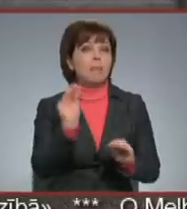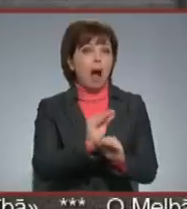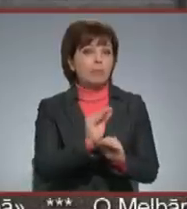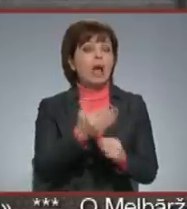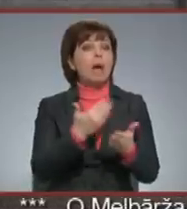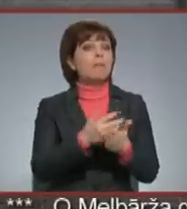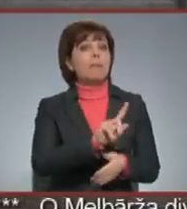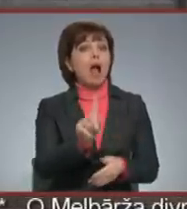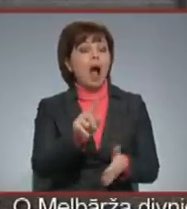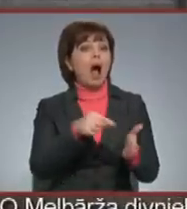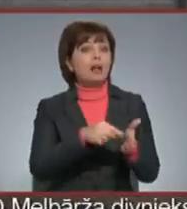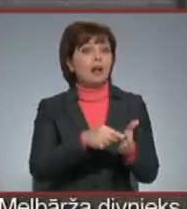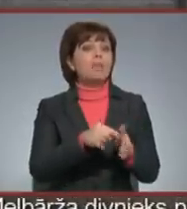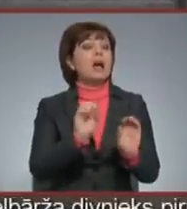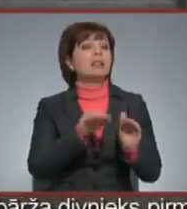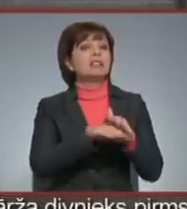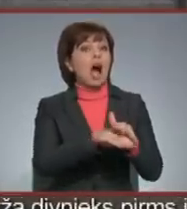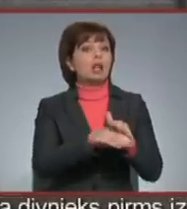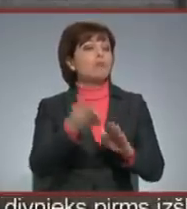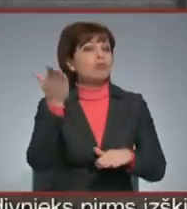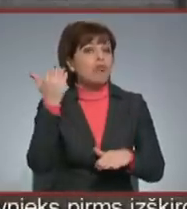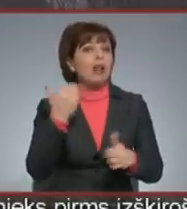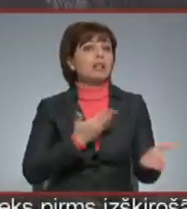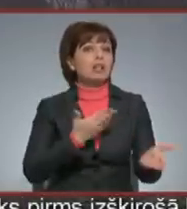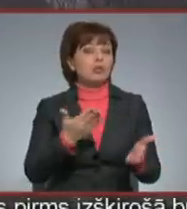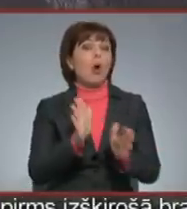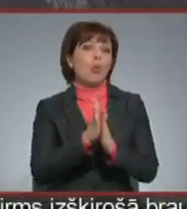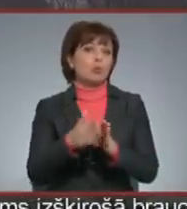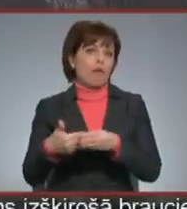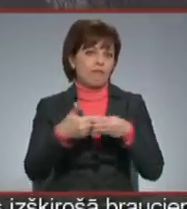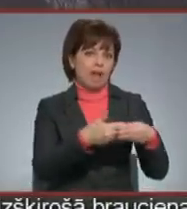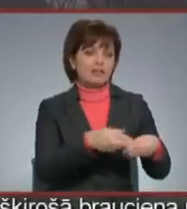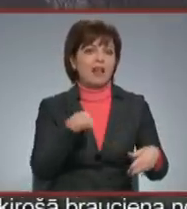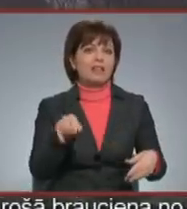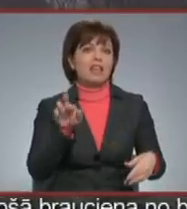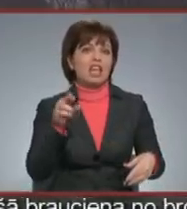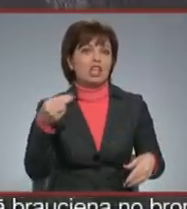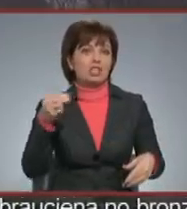ir saglabājušās senas slēpes, nu tās var vest uz Tirzu. Aiga Vendeliņa, Arturs Gruzdiņš, Vidzemes televīzija.